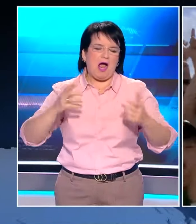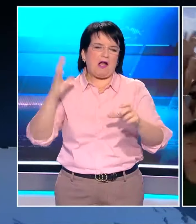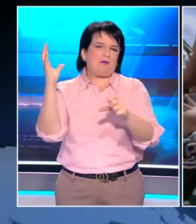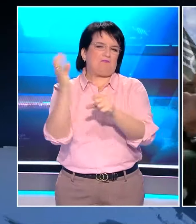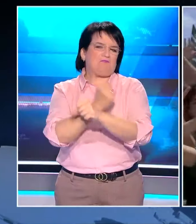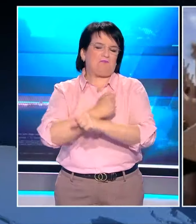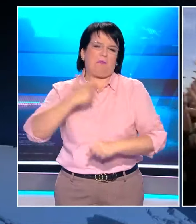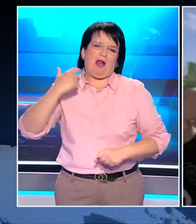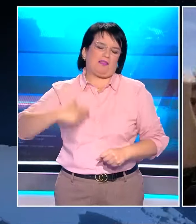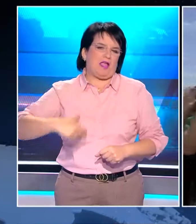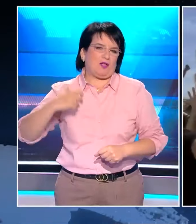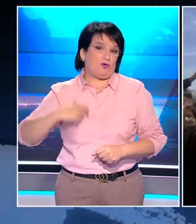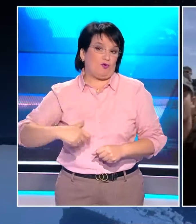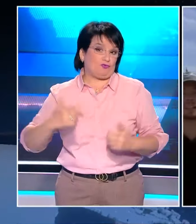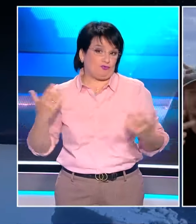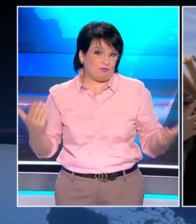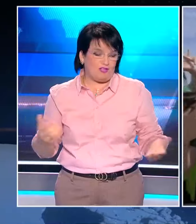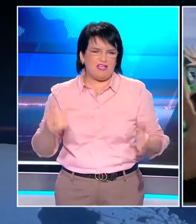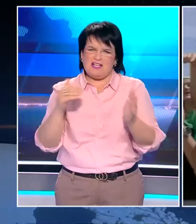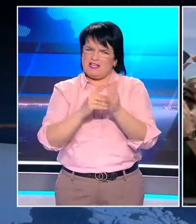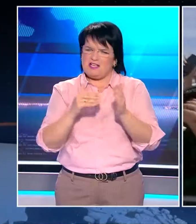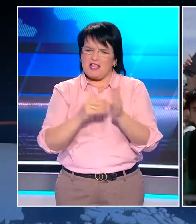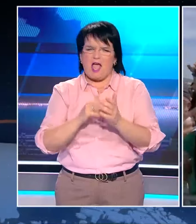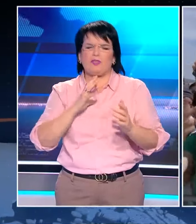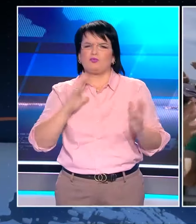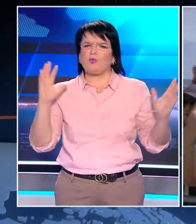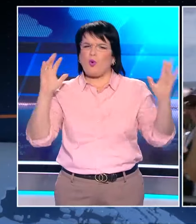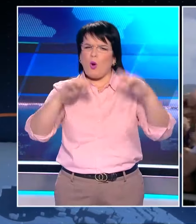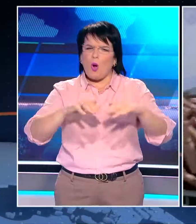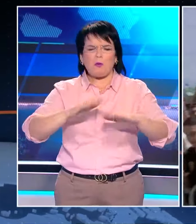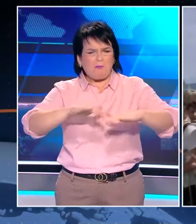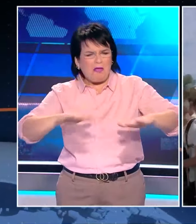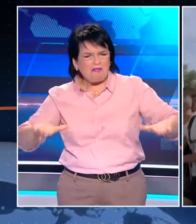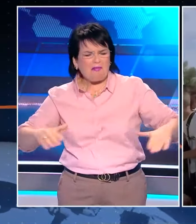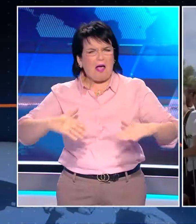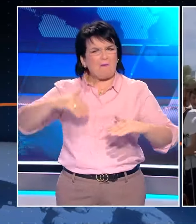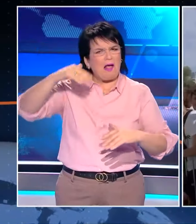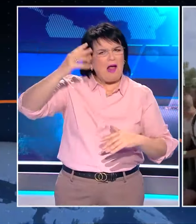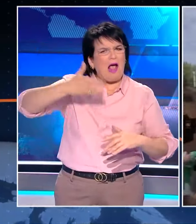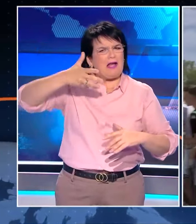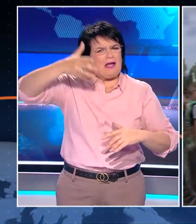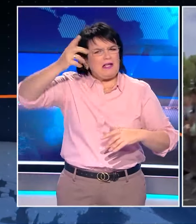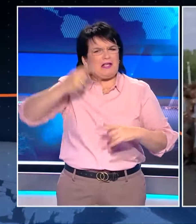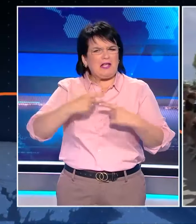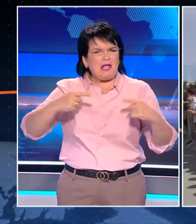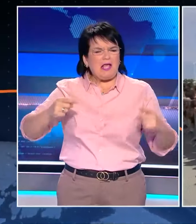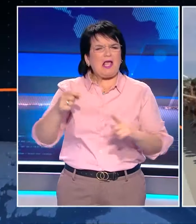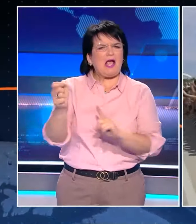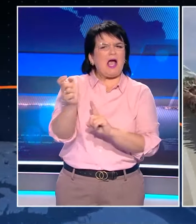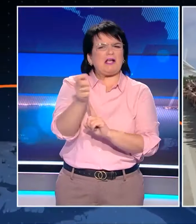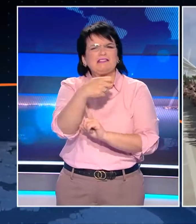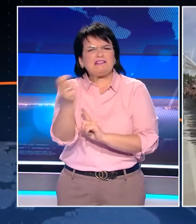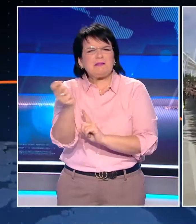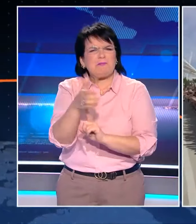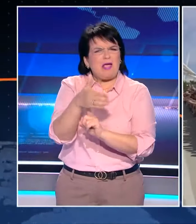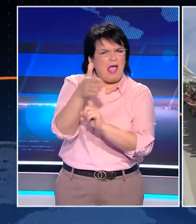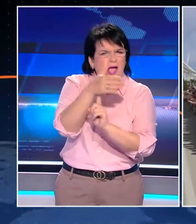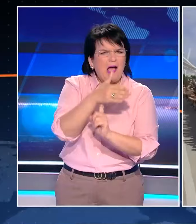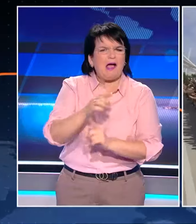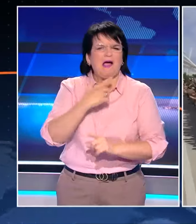νίκη του Παναθηναϊκού. Εδώ είναι χιλιάδες κόσμος, μικροί και μεγάλοι, με τις πράσινες σημαίες αλλά και